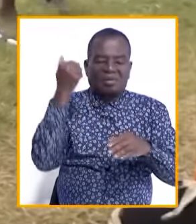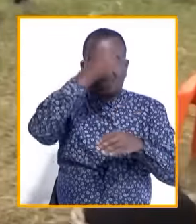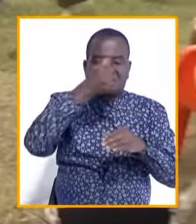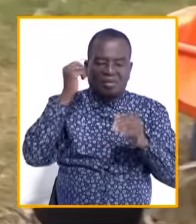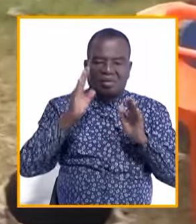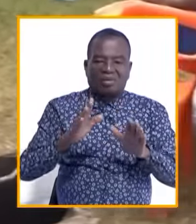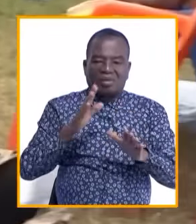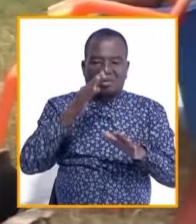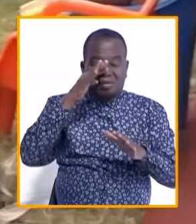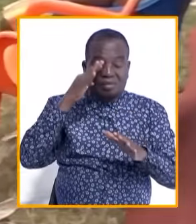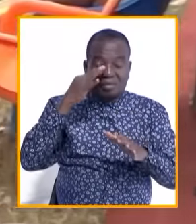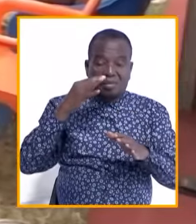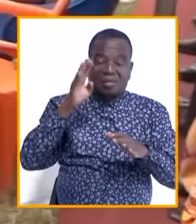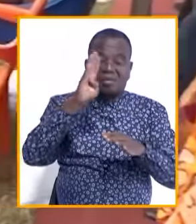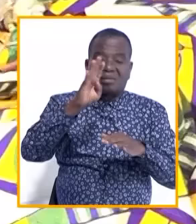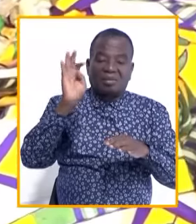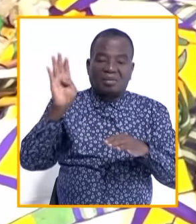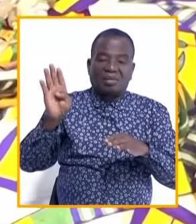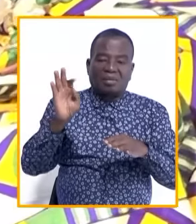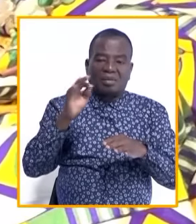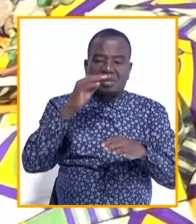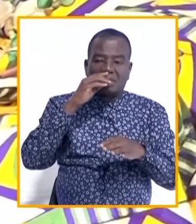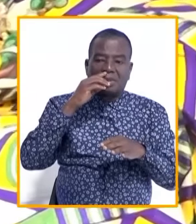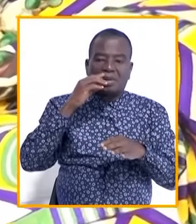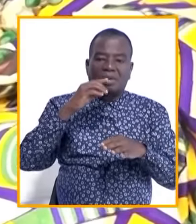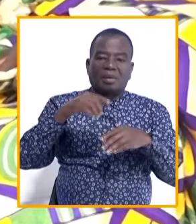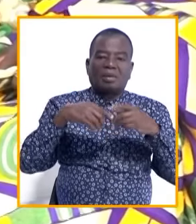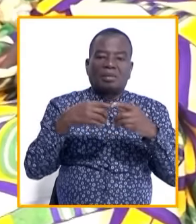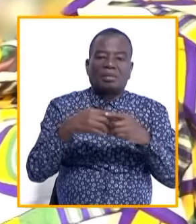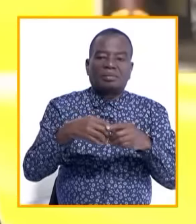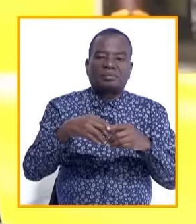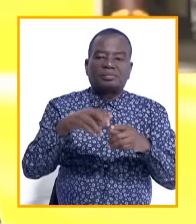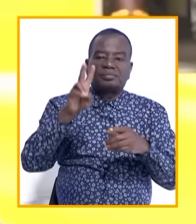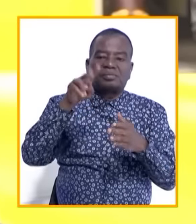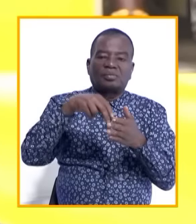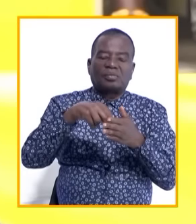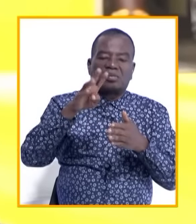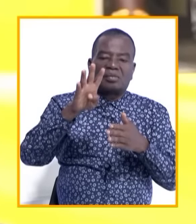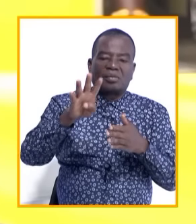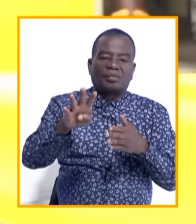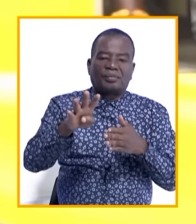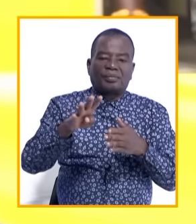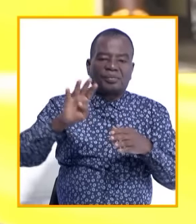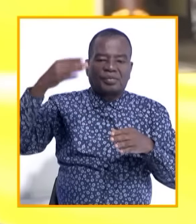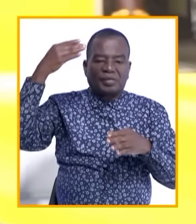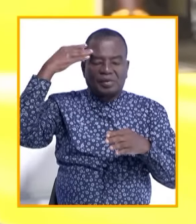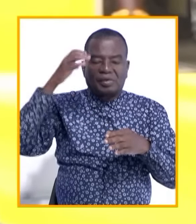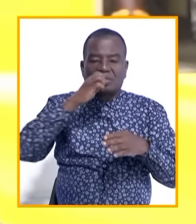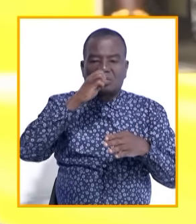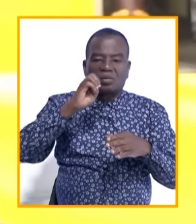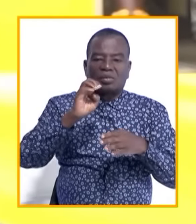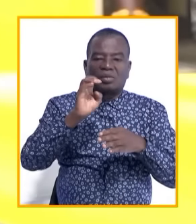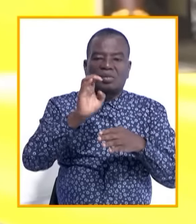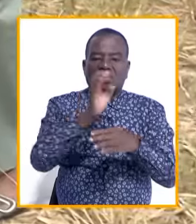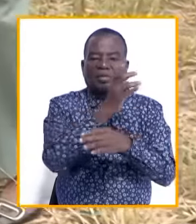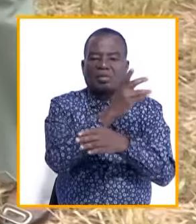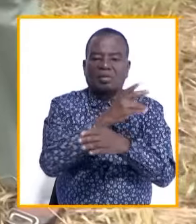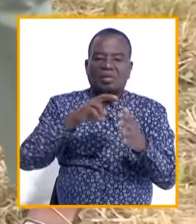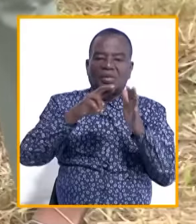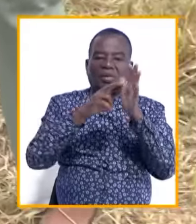sous-région ouest-africaine, du Bénin, du Burkina Faso. Anneau 2024, invité spécial Laurent